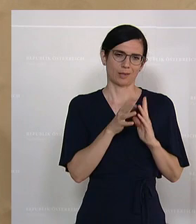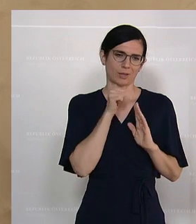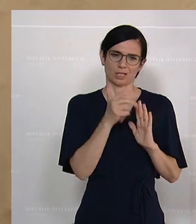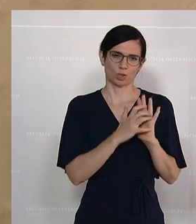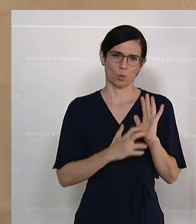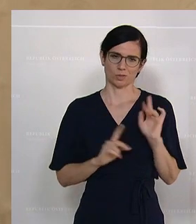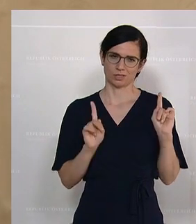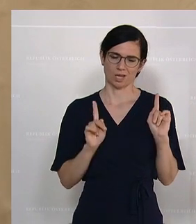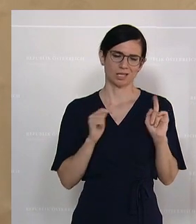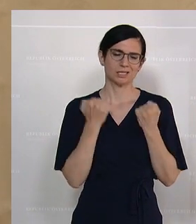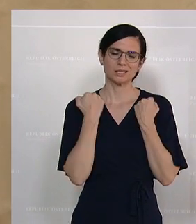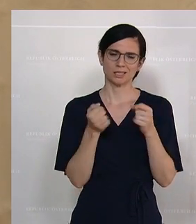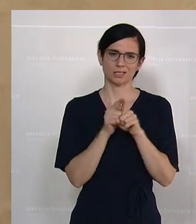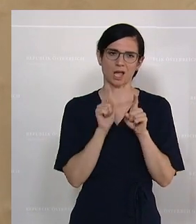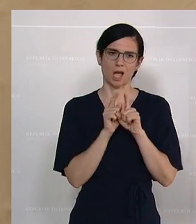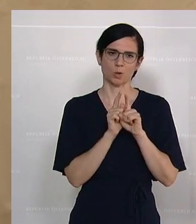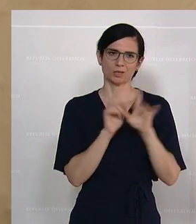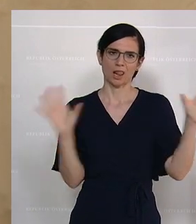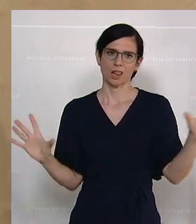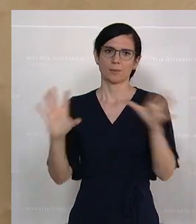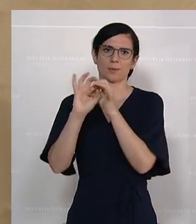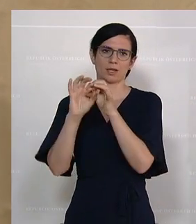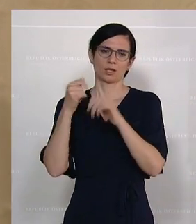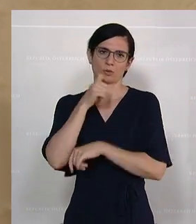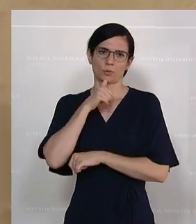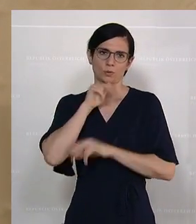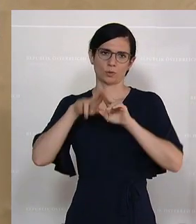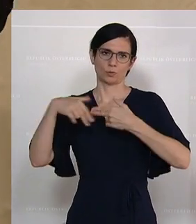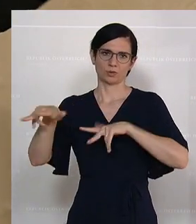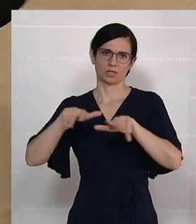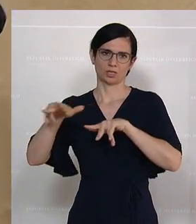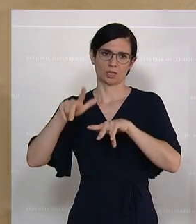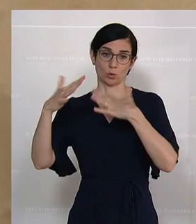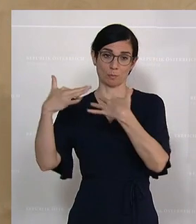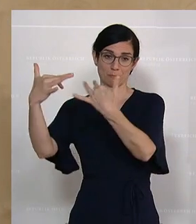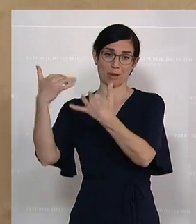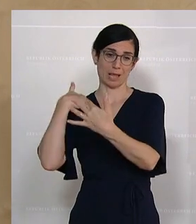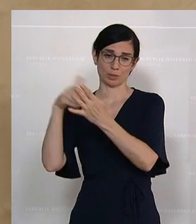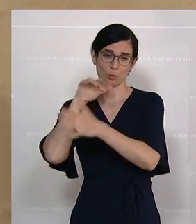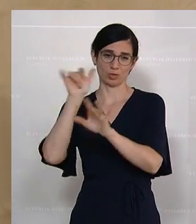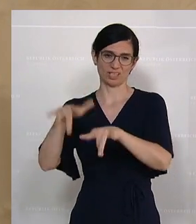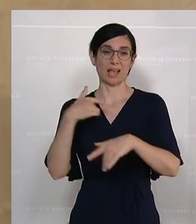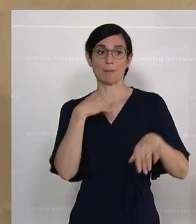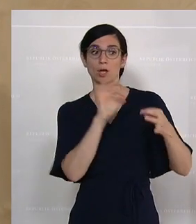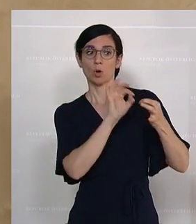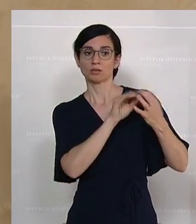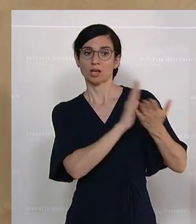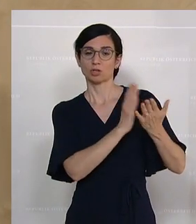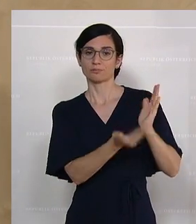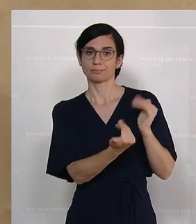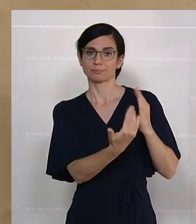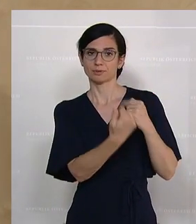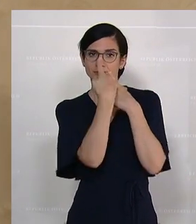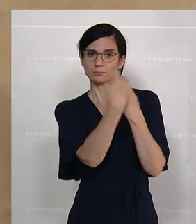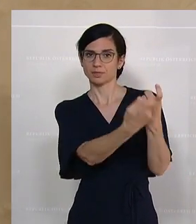kriegt hat zur grünen bundesregierung zu sagen netter manager ins parlament gewählt gewesen warum sie schon ihre kontakte angeworfen und haben genauso wie die lvb